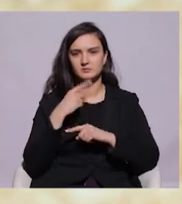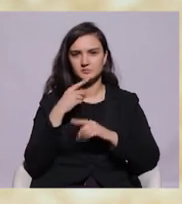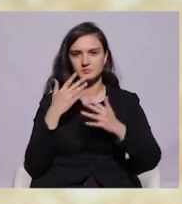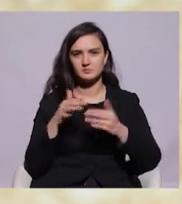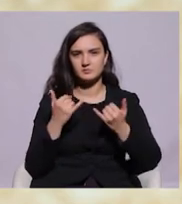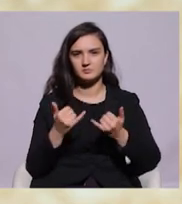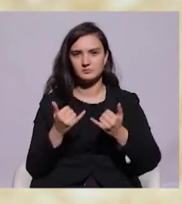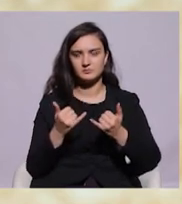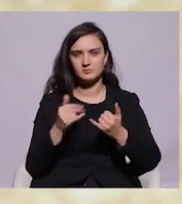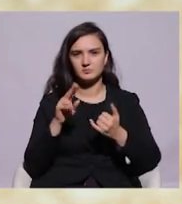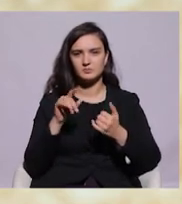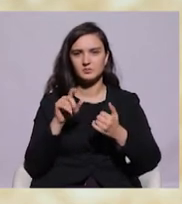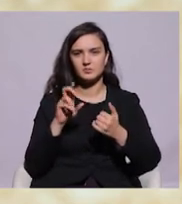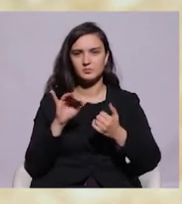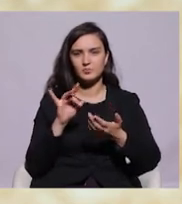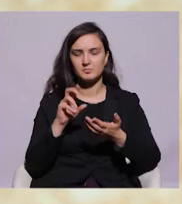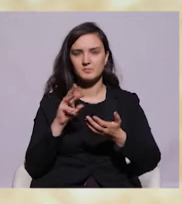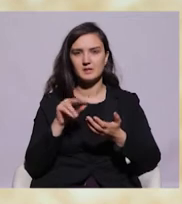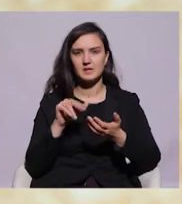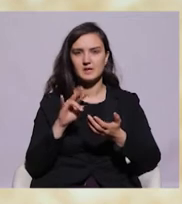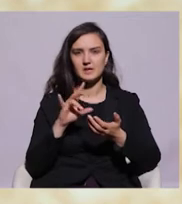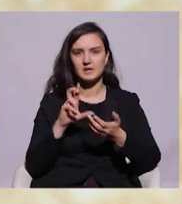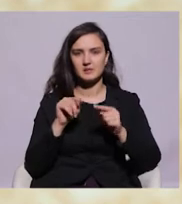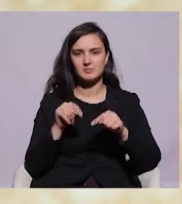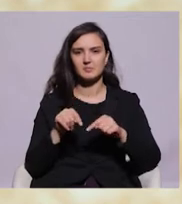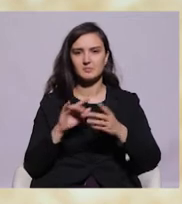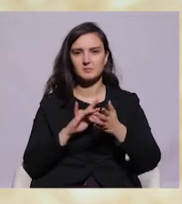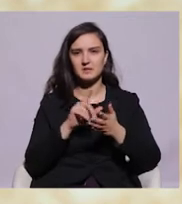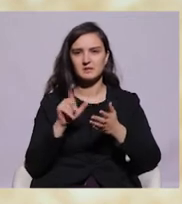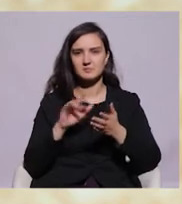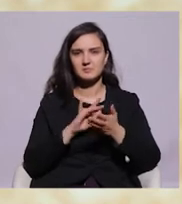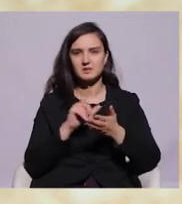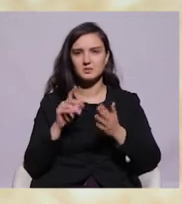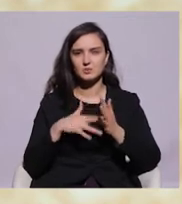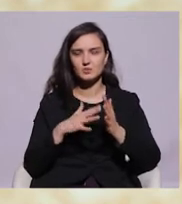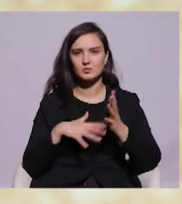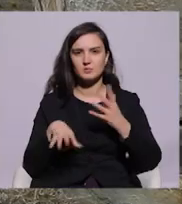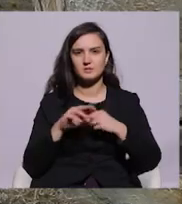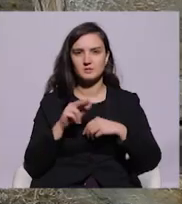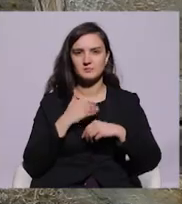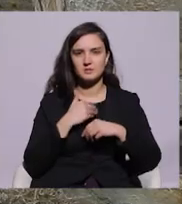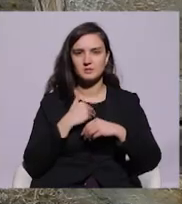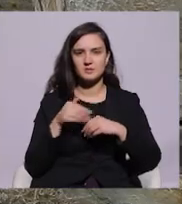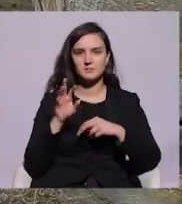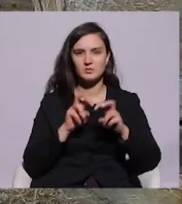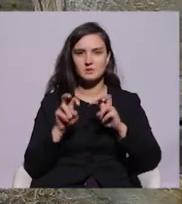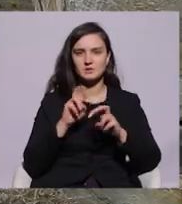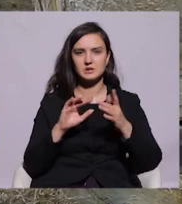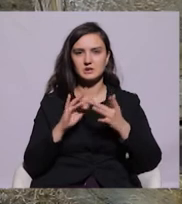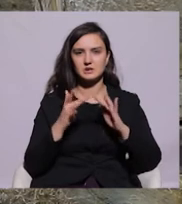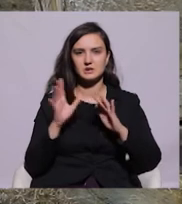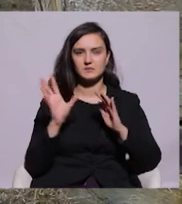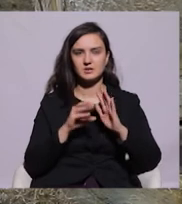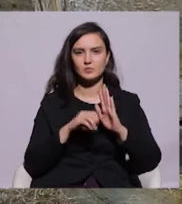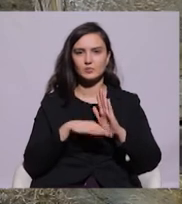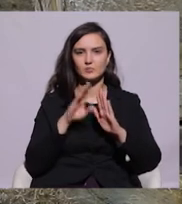მე ვახსენე დღეს დუხაბორები, მალაკნები, აქ არსებული ბერძნები და ბერძნული სოფლები და მინდა მოიძიოთ